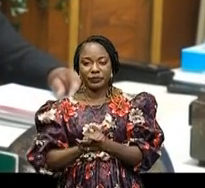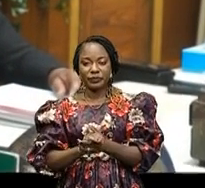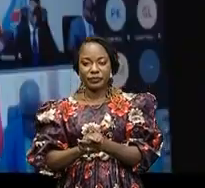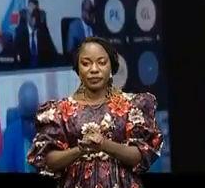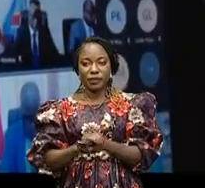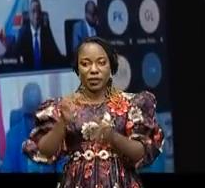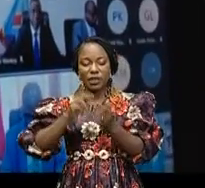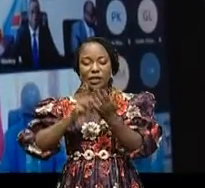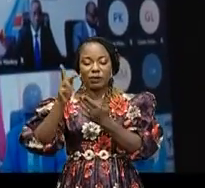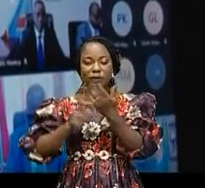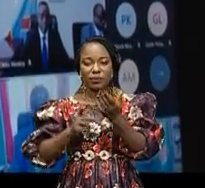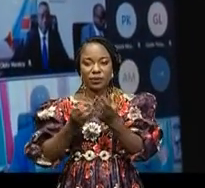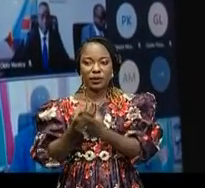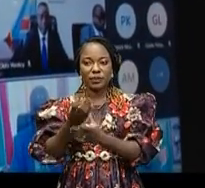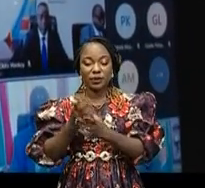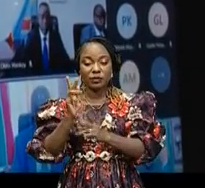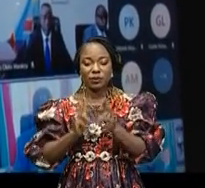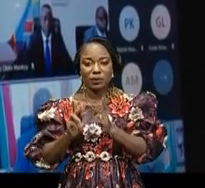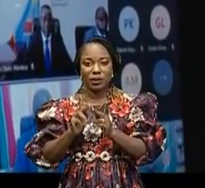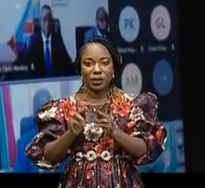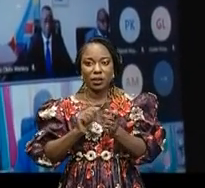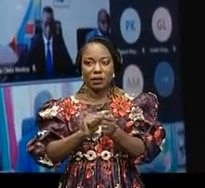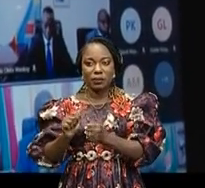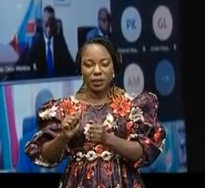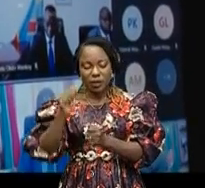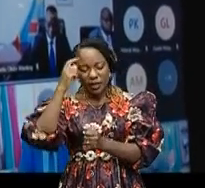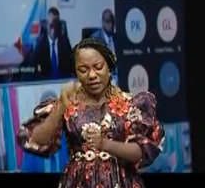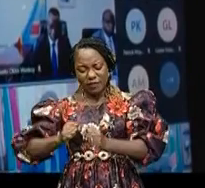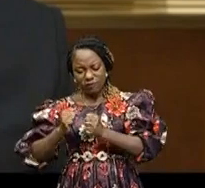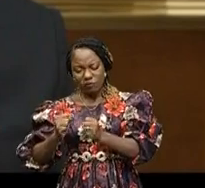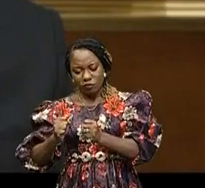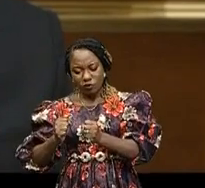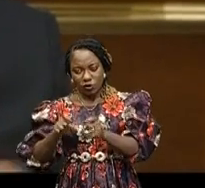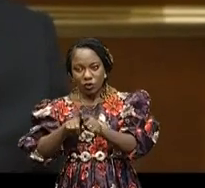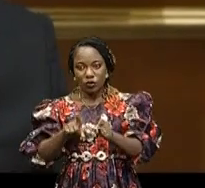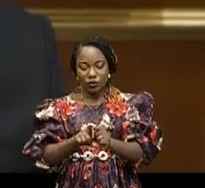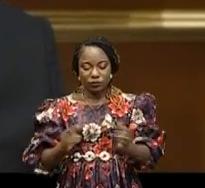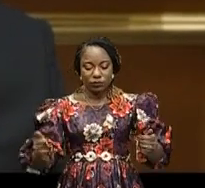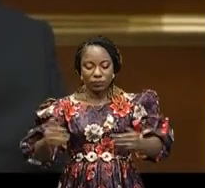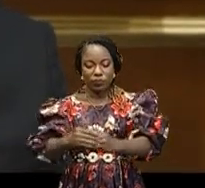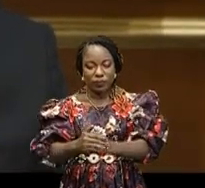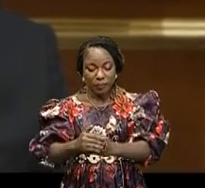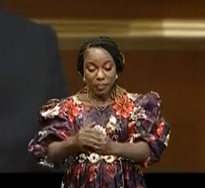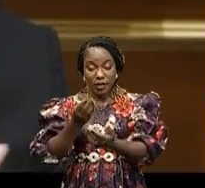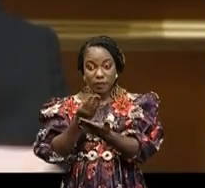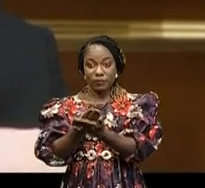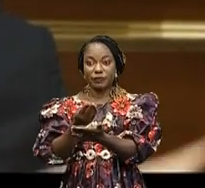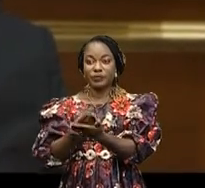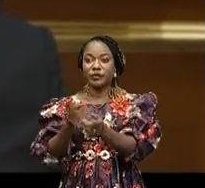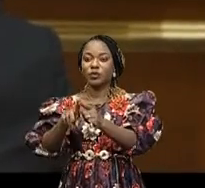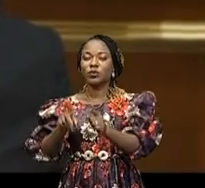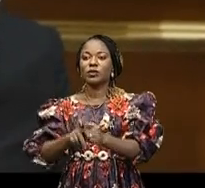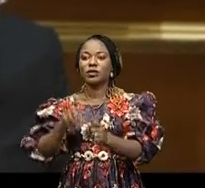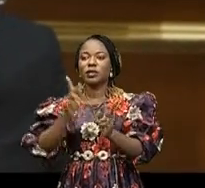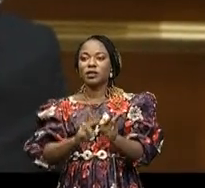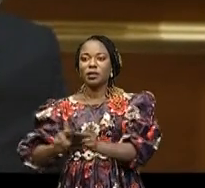dans la programmation des dépenses publiques par les principes d'efficacité et d'efficience qu'encadre le plan d'engagement budgétaire ainsi que le